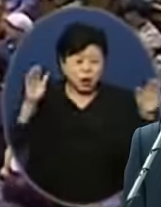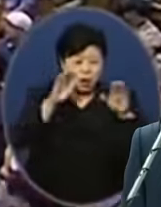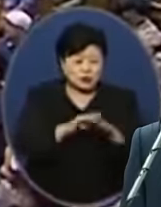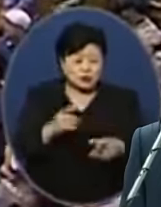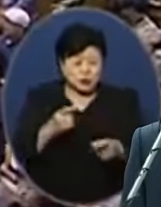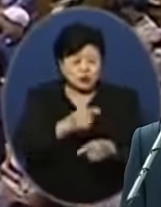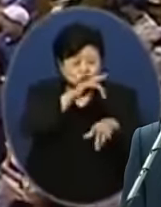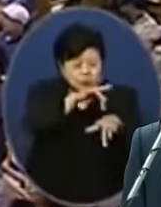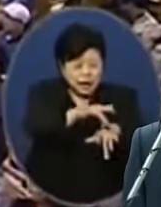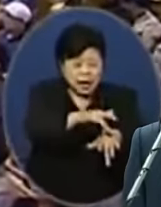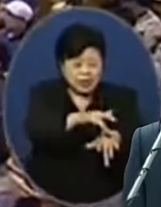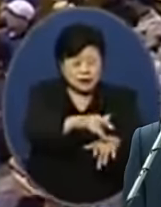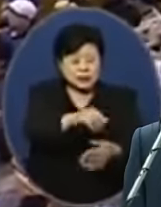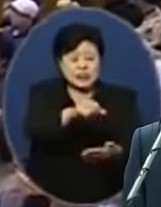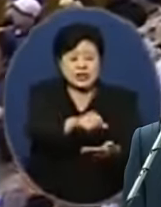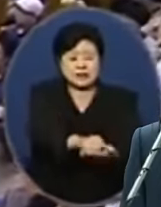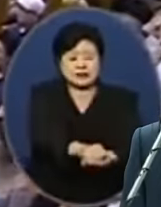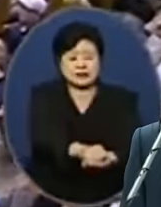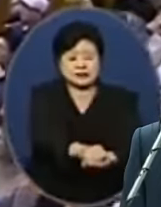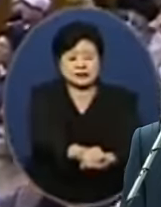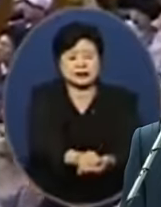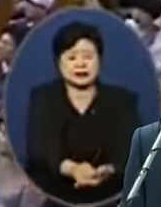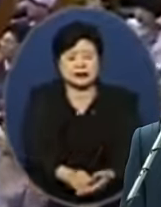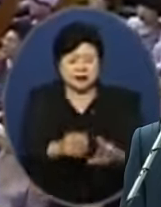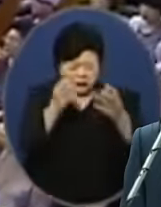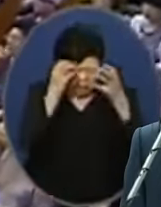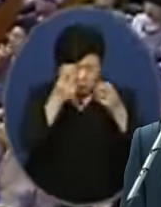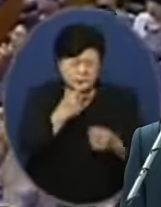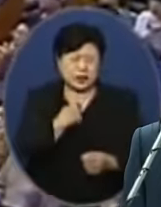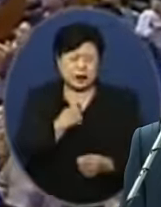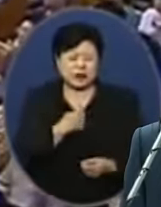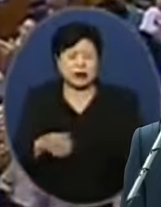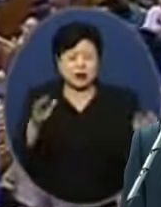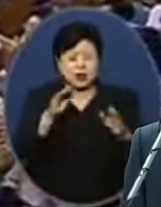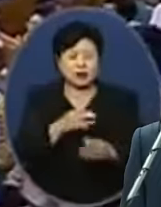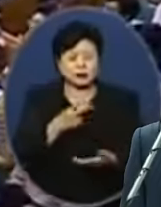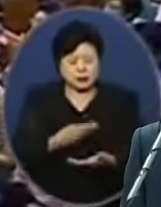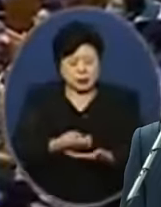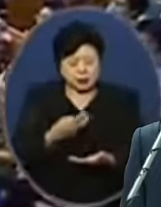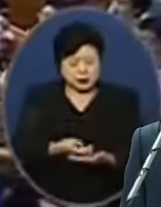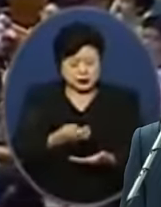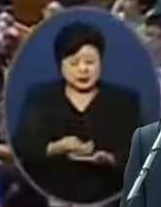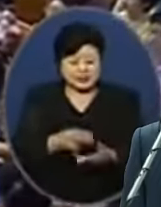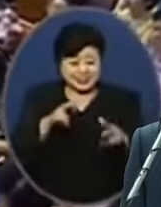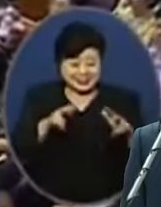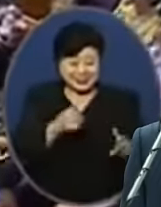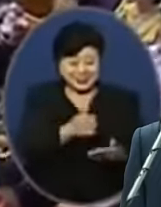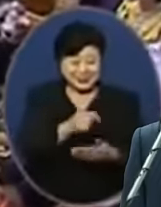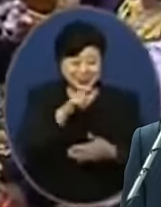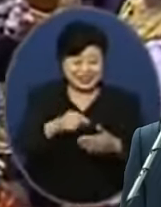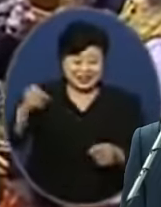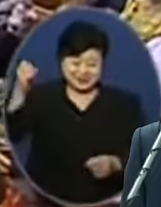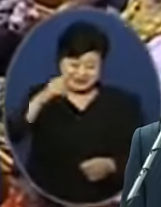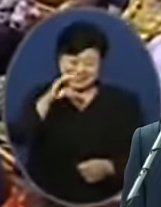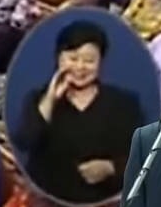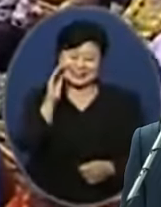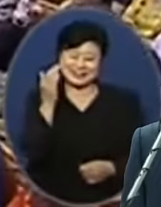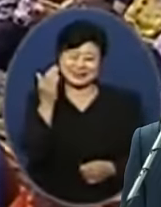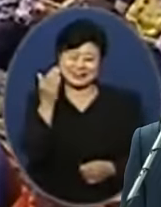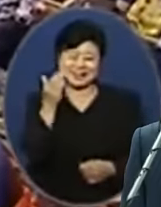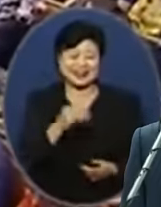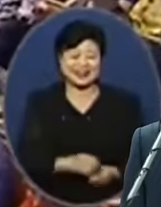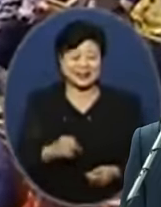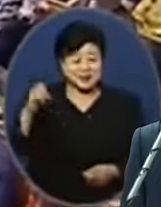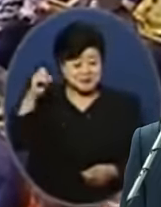원수 마귀의 손에 잡혀서 시련을 당하고 어두움에 몸부림쳤었는데 이제는 주 안에서 빛이 된 것입니다.